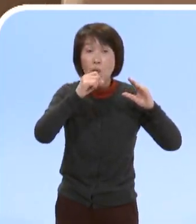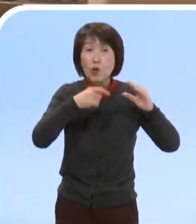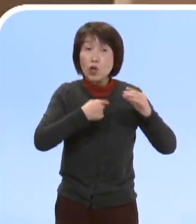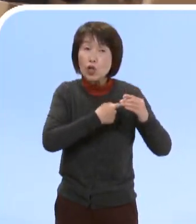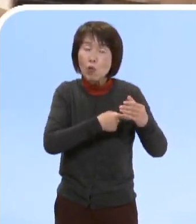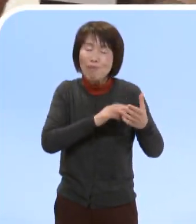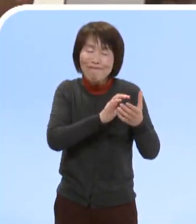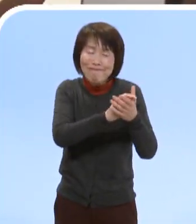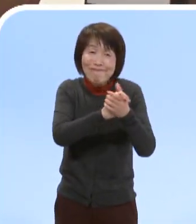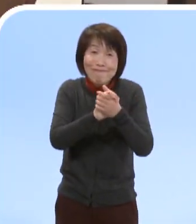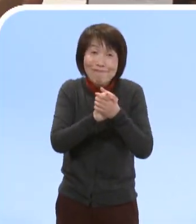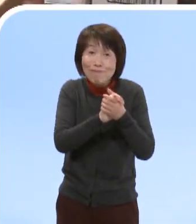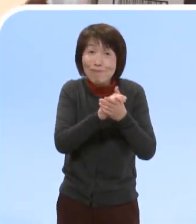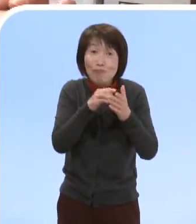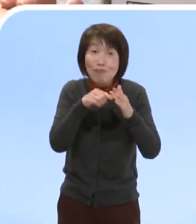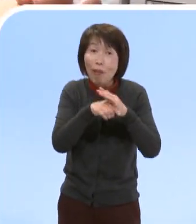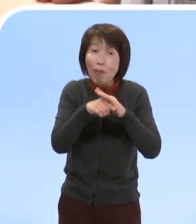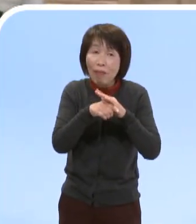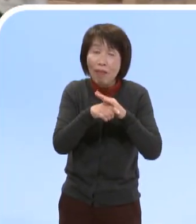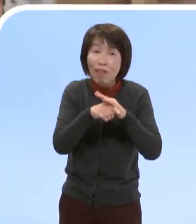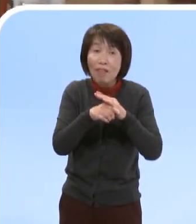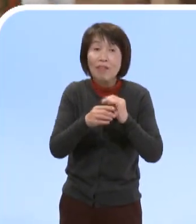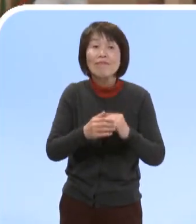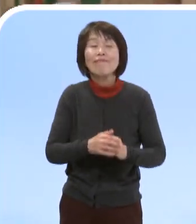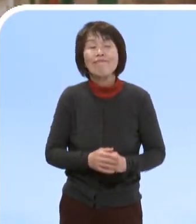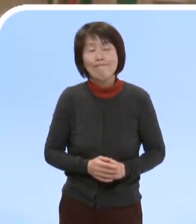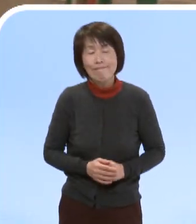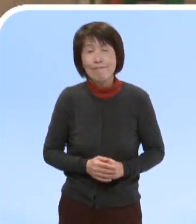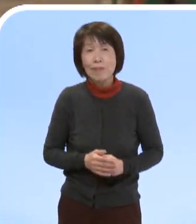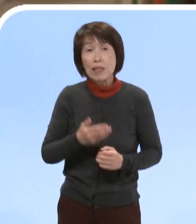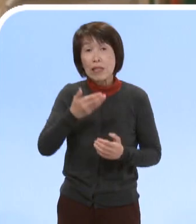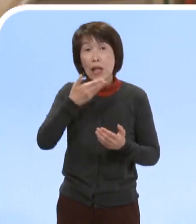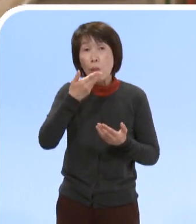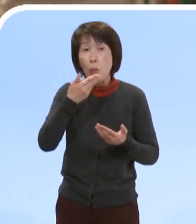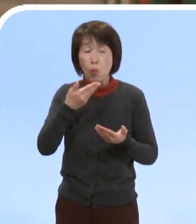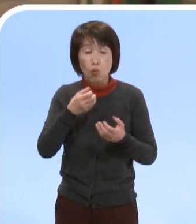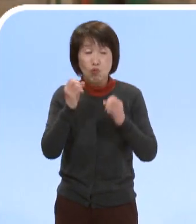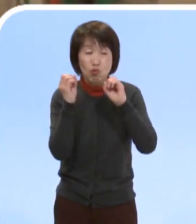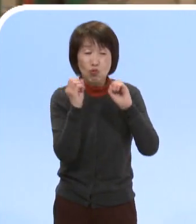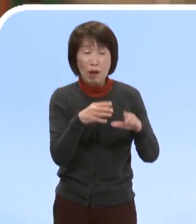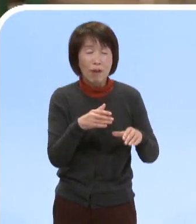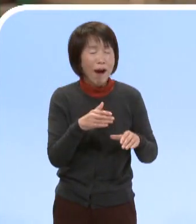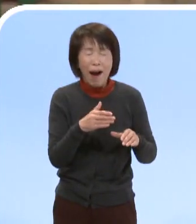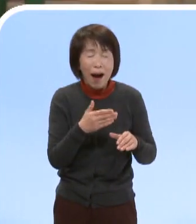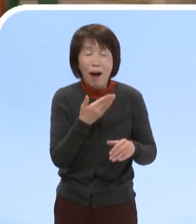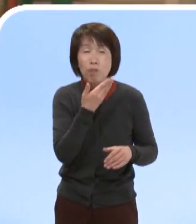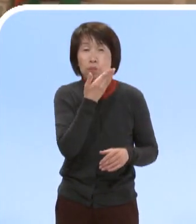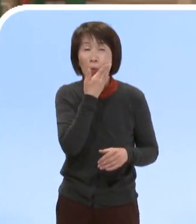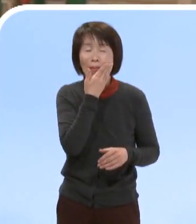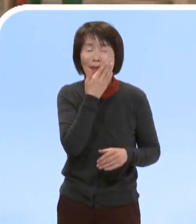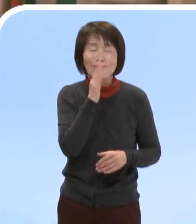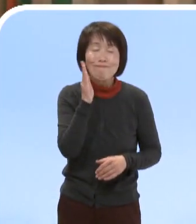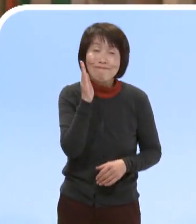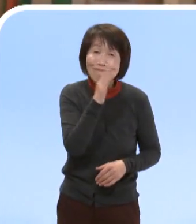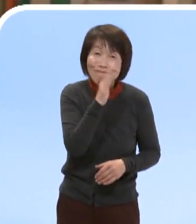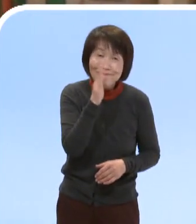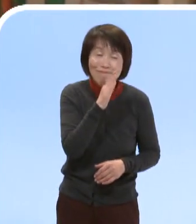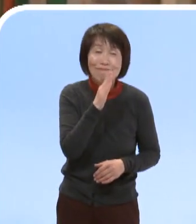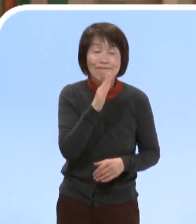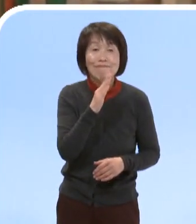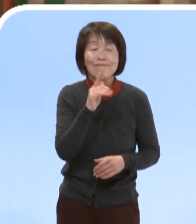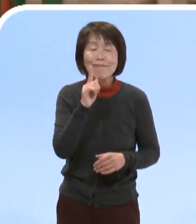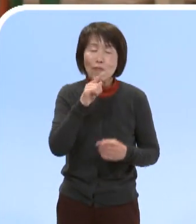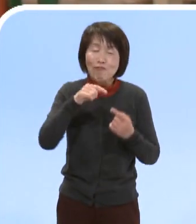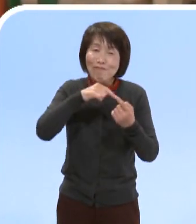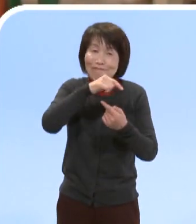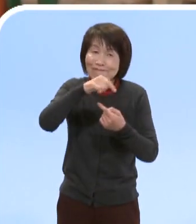くるのでしょうか？ 食べ物は捨てるなんていうことはとってももったいない、考えられないことだから